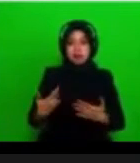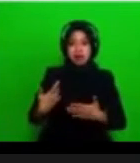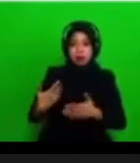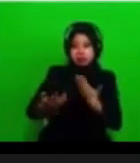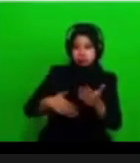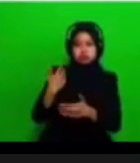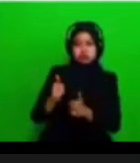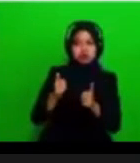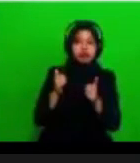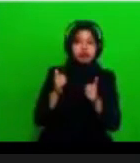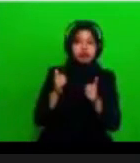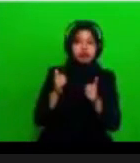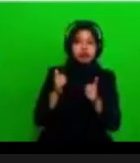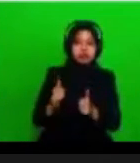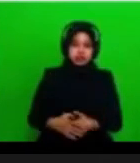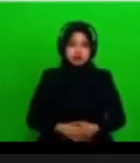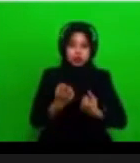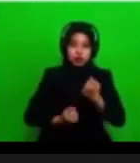filosofi ini